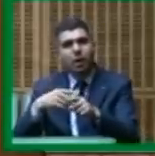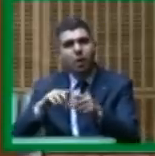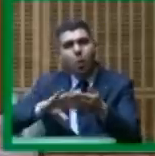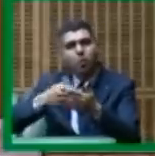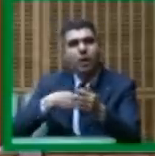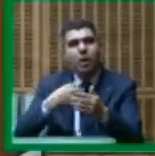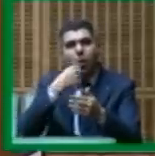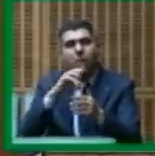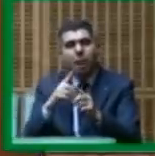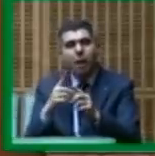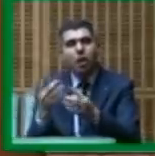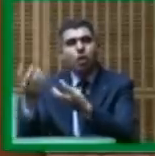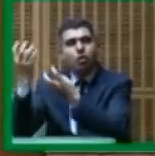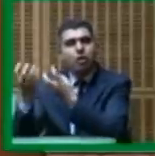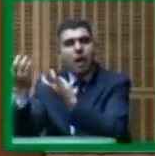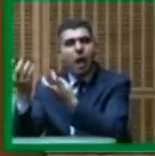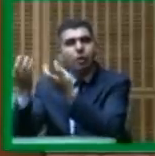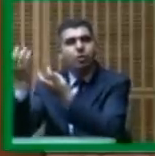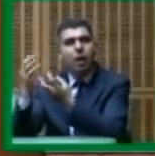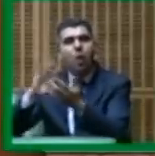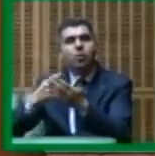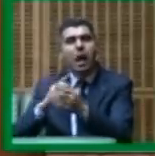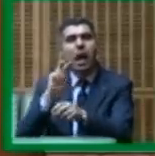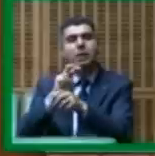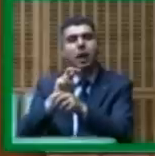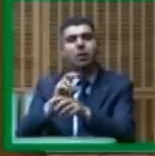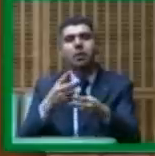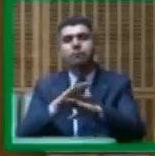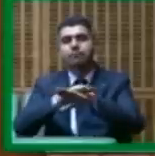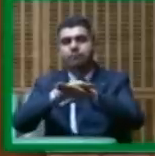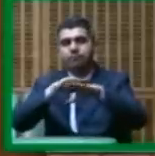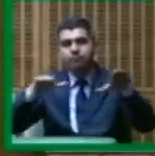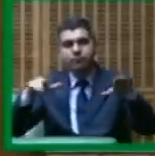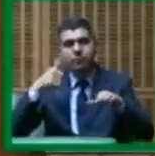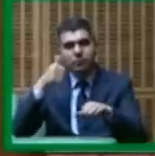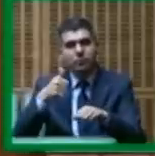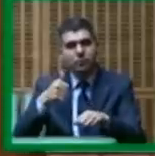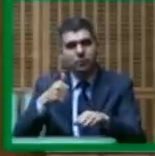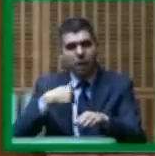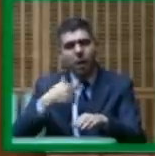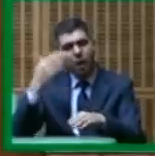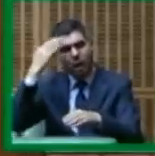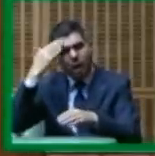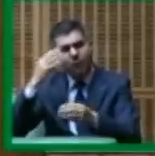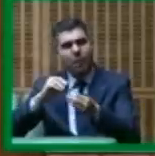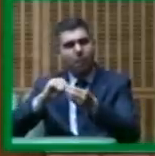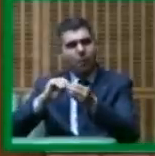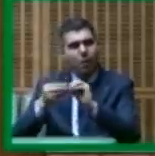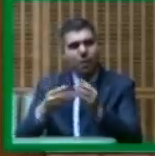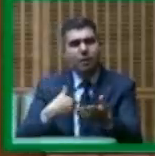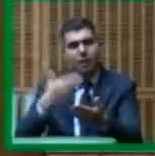ما كنبغيش لان حتى انا متفق معكم ان بزاف د الامور ماشي هي هذيك. ولكن ما تنساوش واحد القضيه